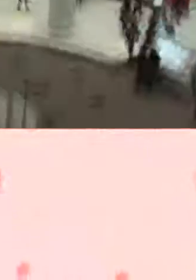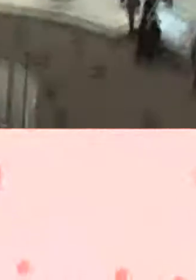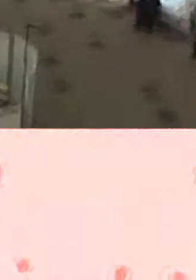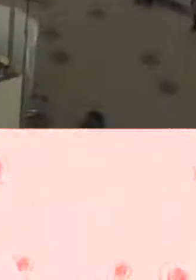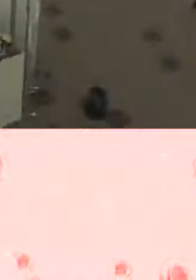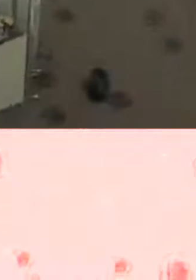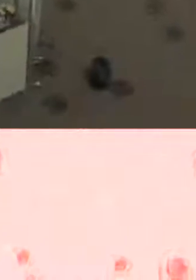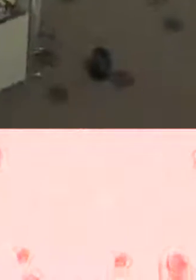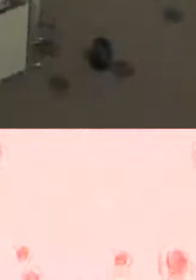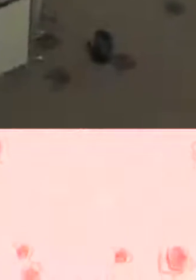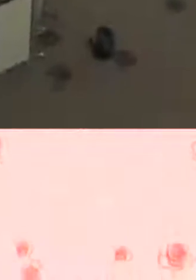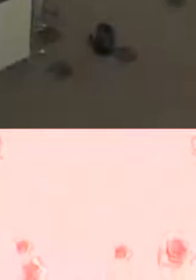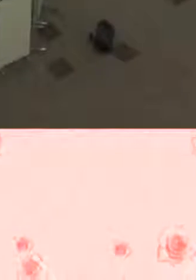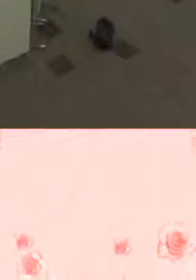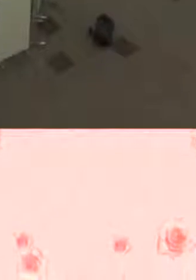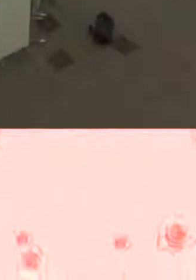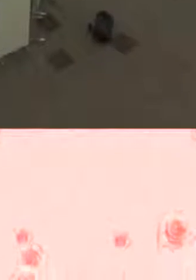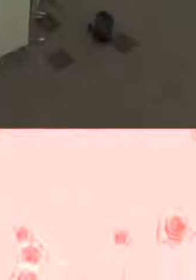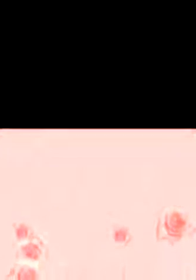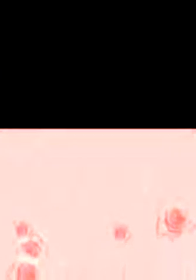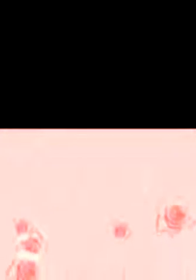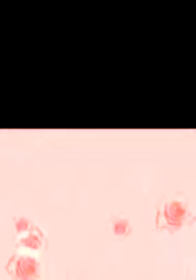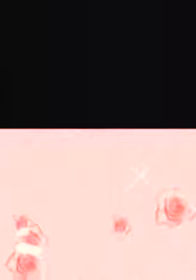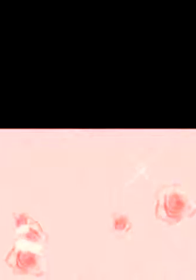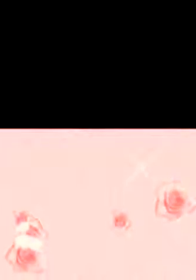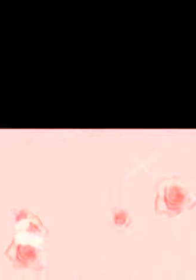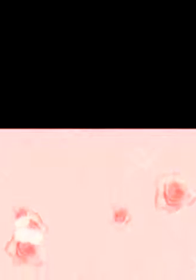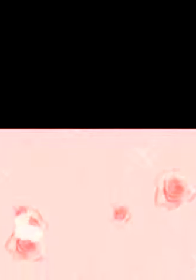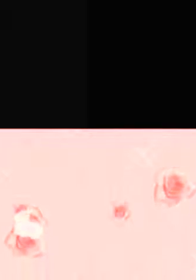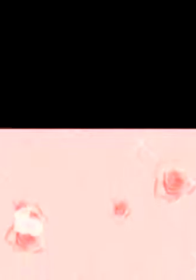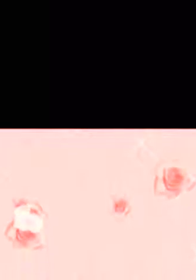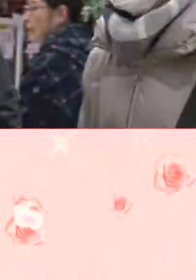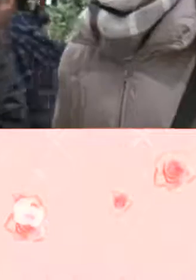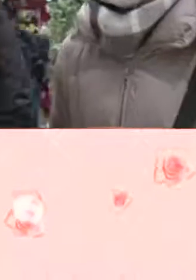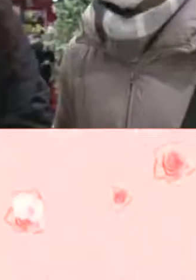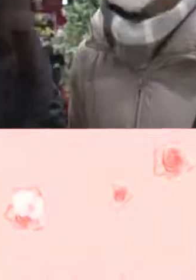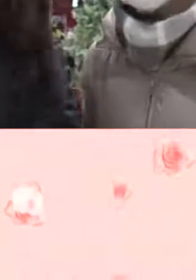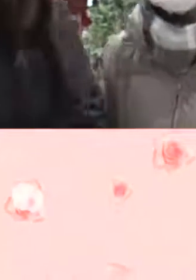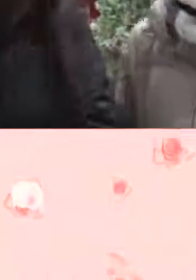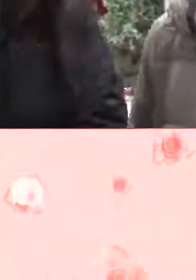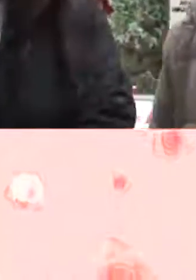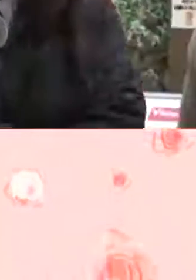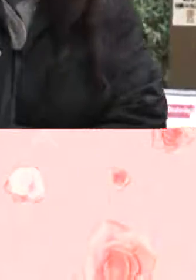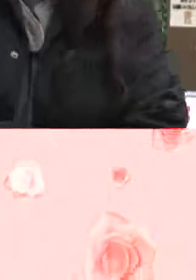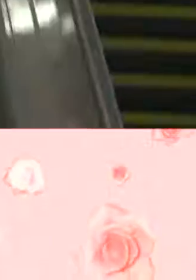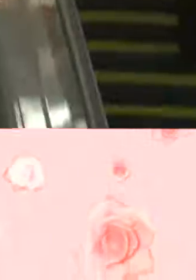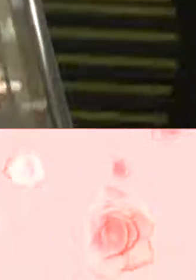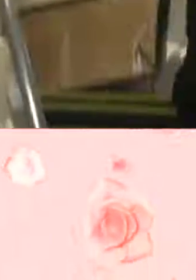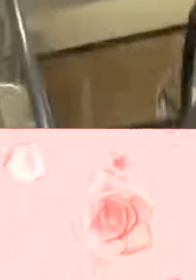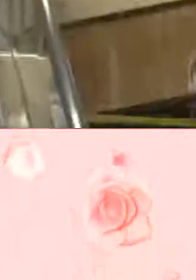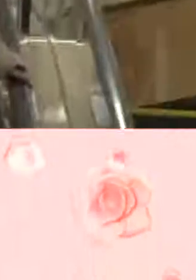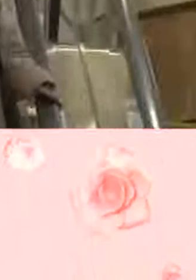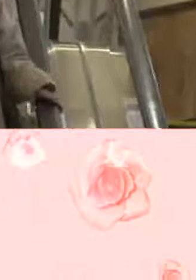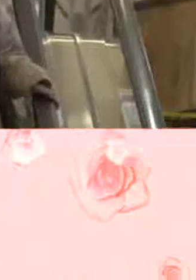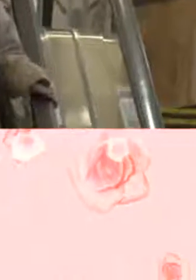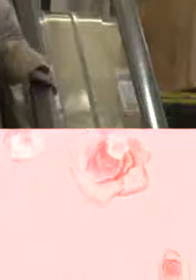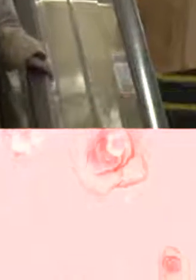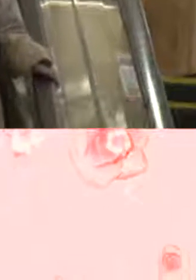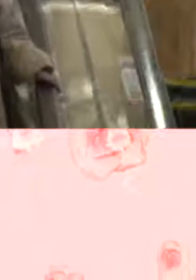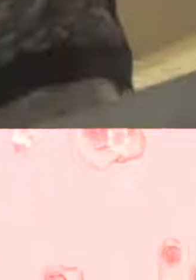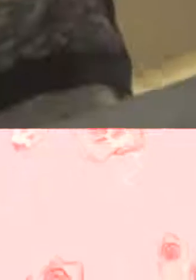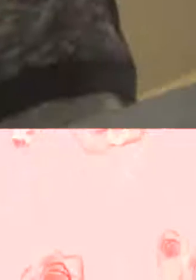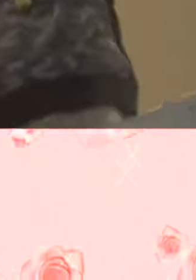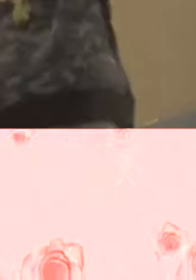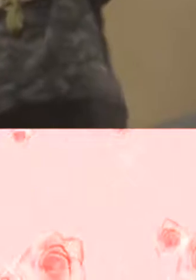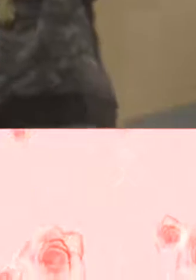市政ニュースは、越谷市 PR 動画の配信開始について、中核市移行に伴い制作